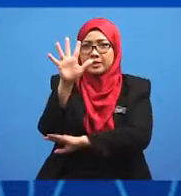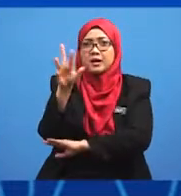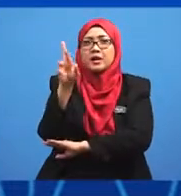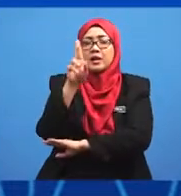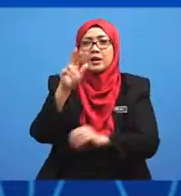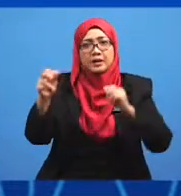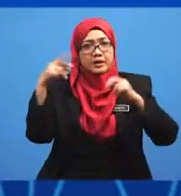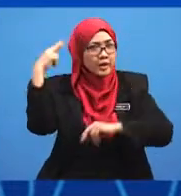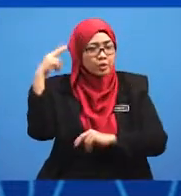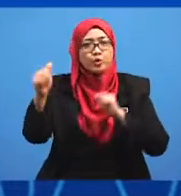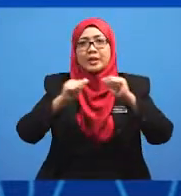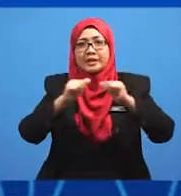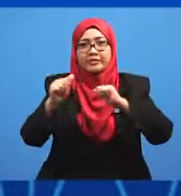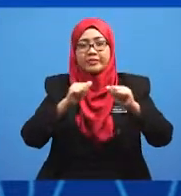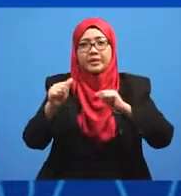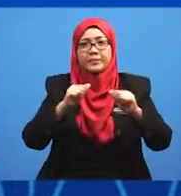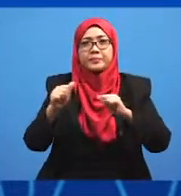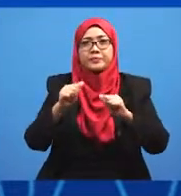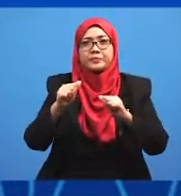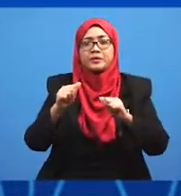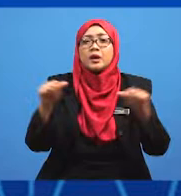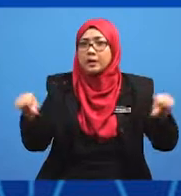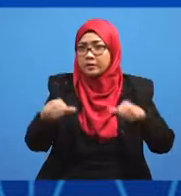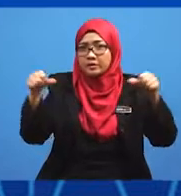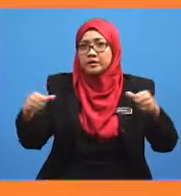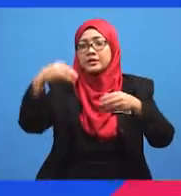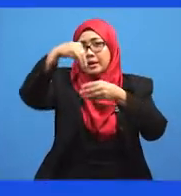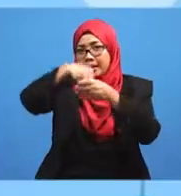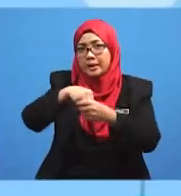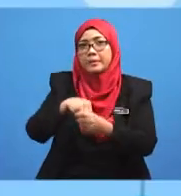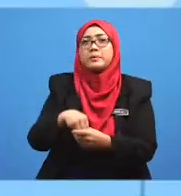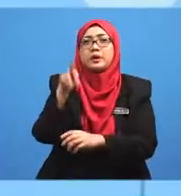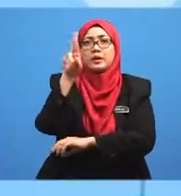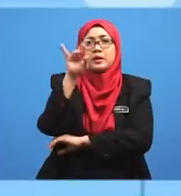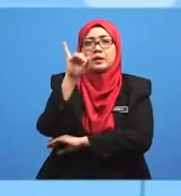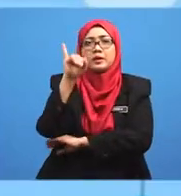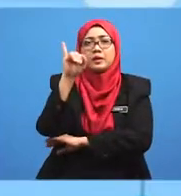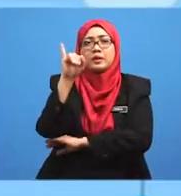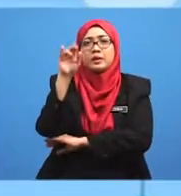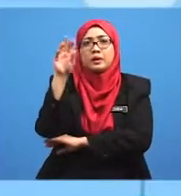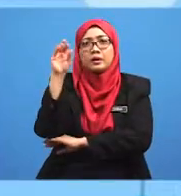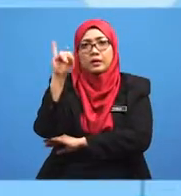subtopik 5.3 aplikasi radioisotop.